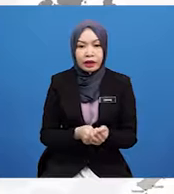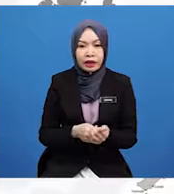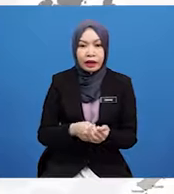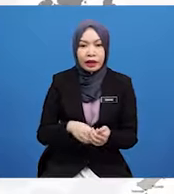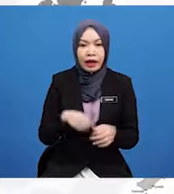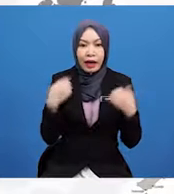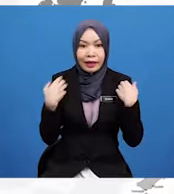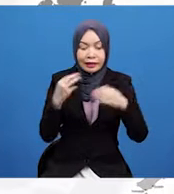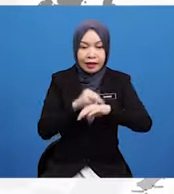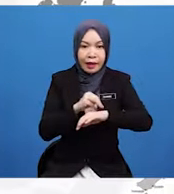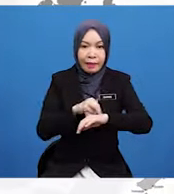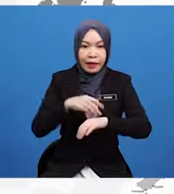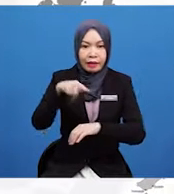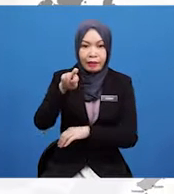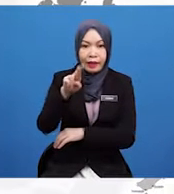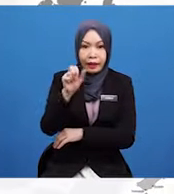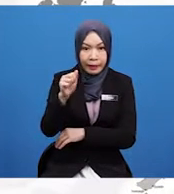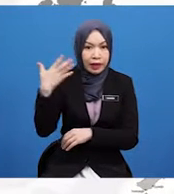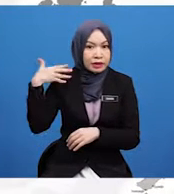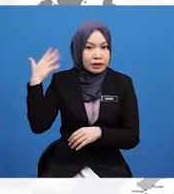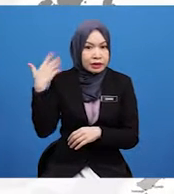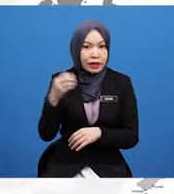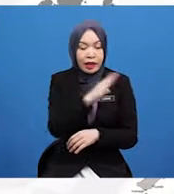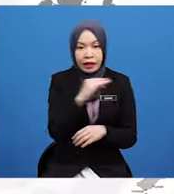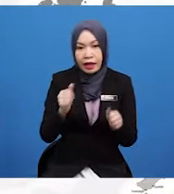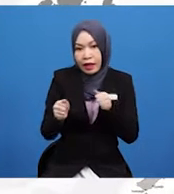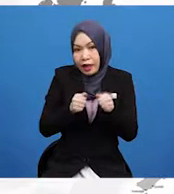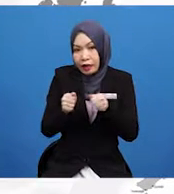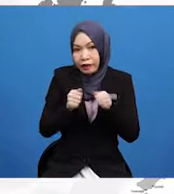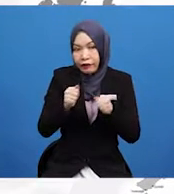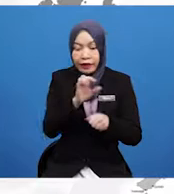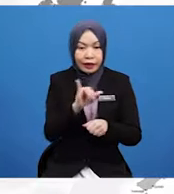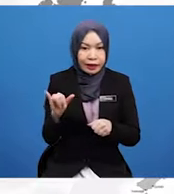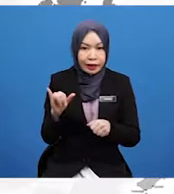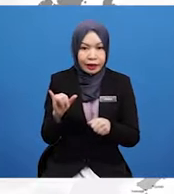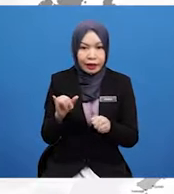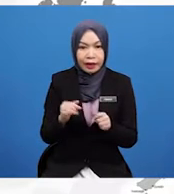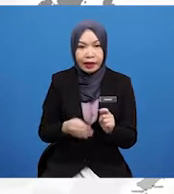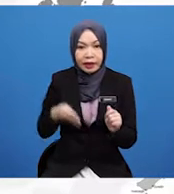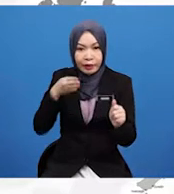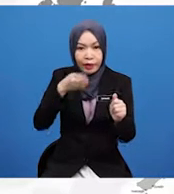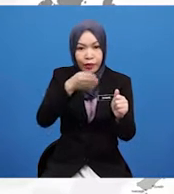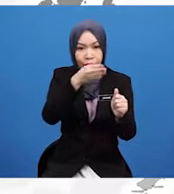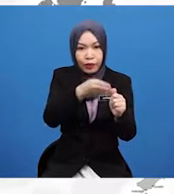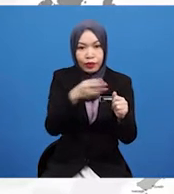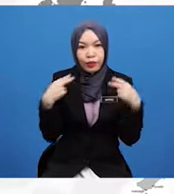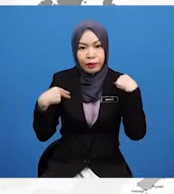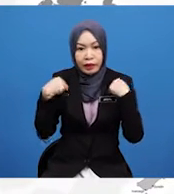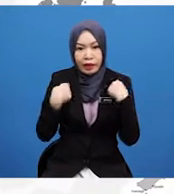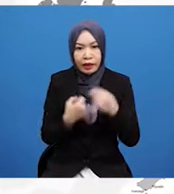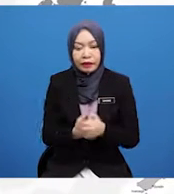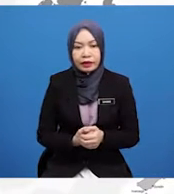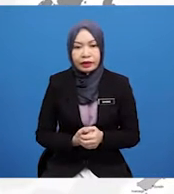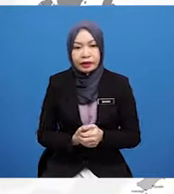activitynya ialah memburu binatang penempatan di Bimtek India tanpa ini